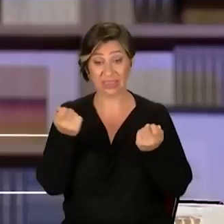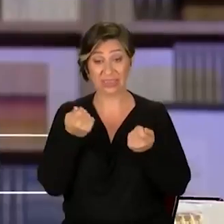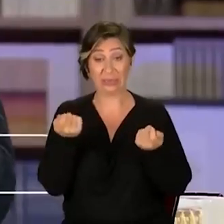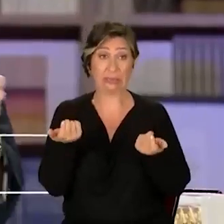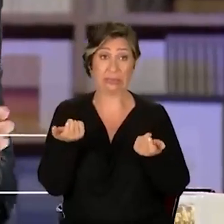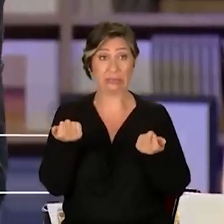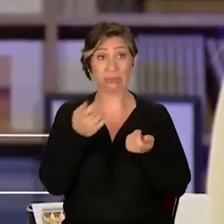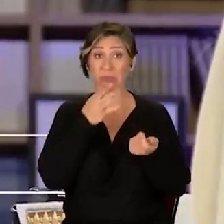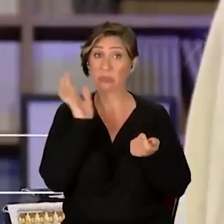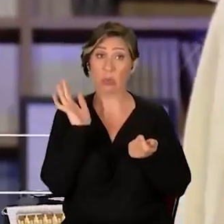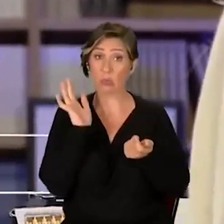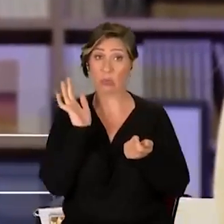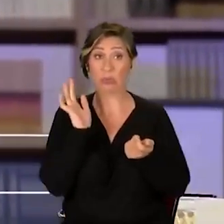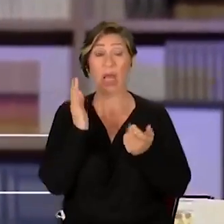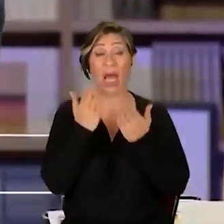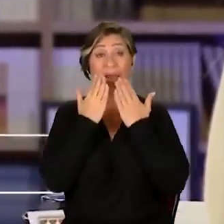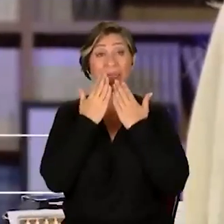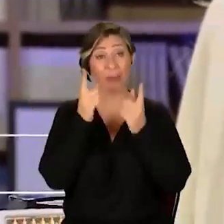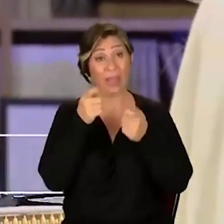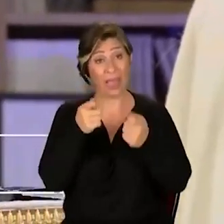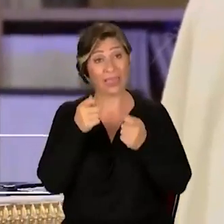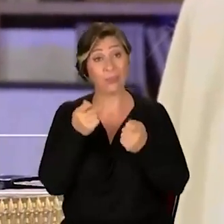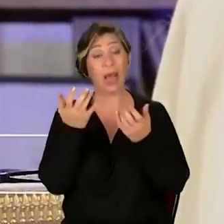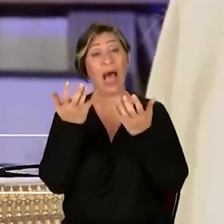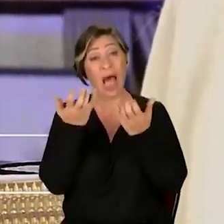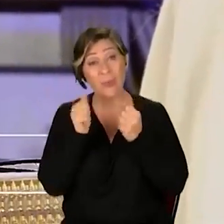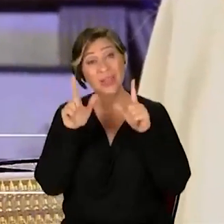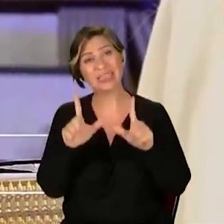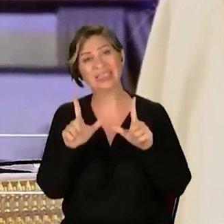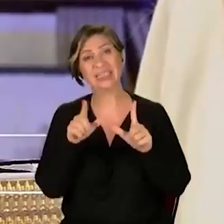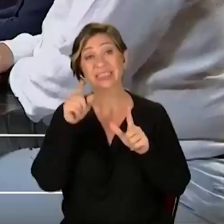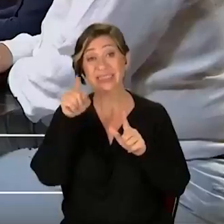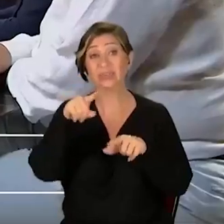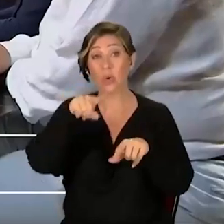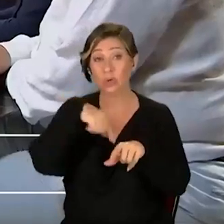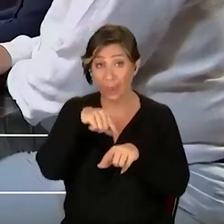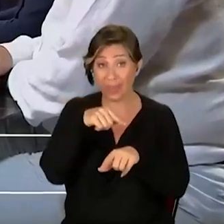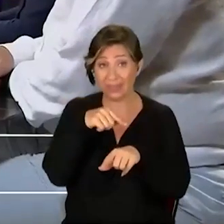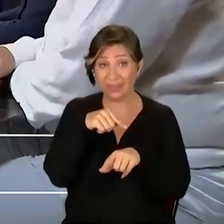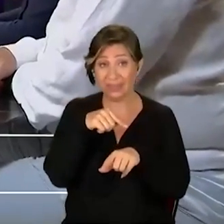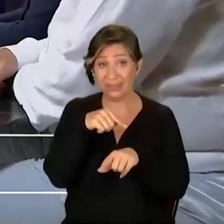çalıştı bilmiyorum. Gidip bu konuda akademik bir eğitim görmeliydik. Belki siz o zaman